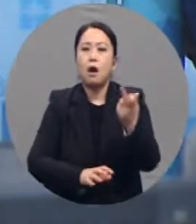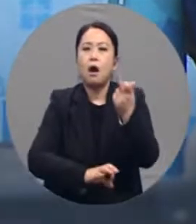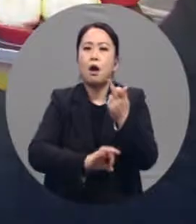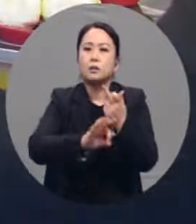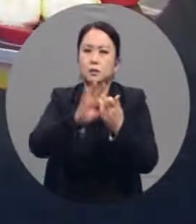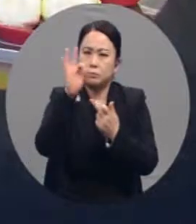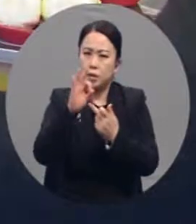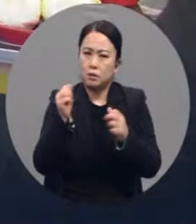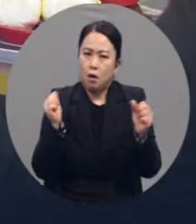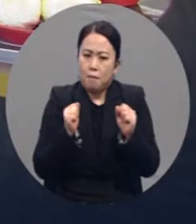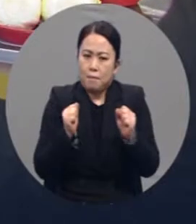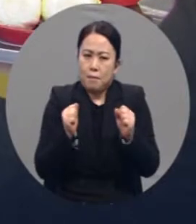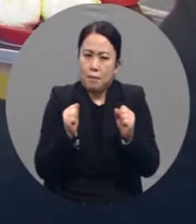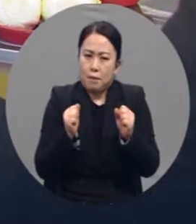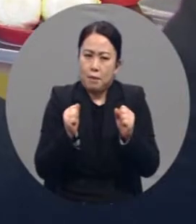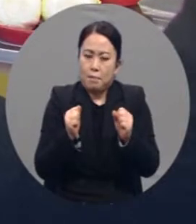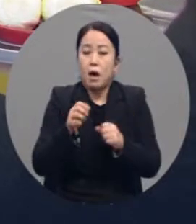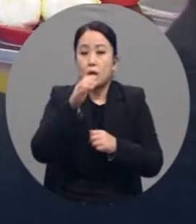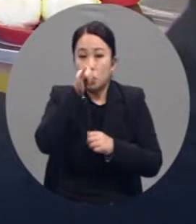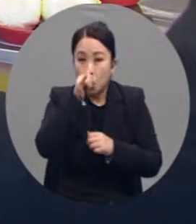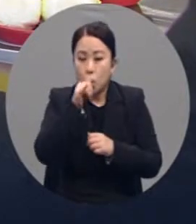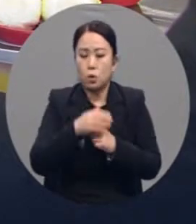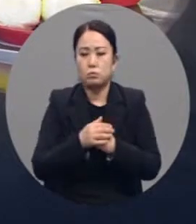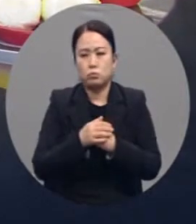좀 떨릴 정도로